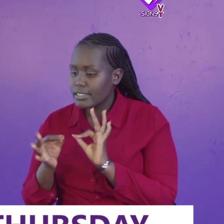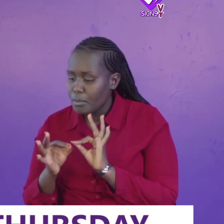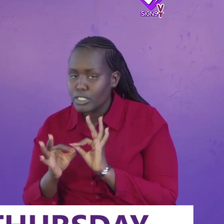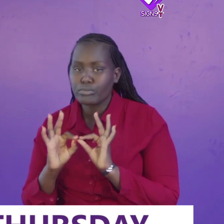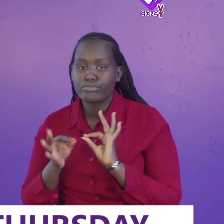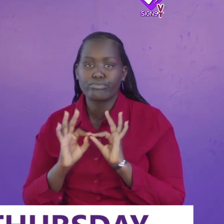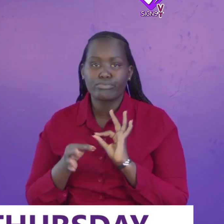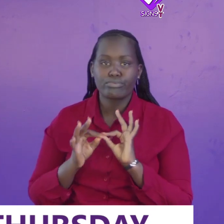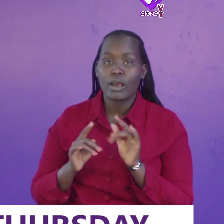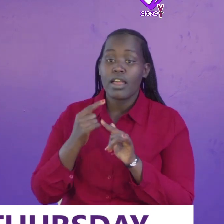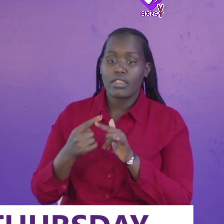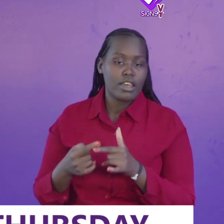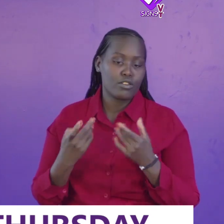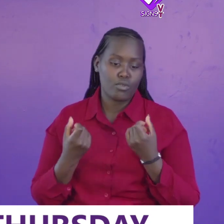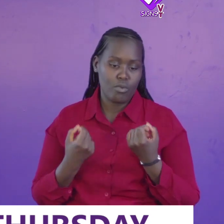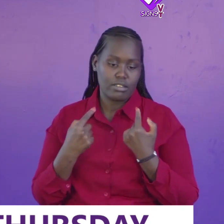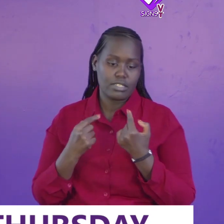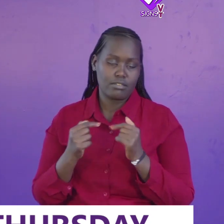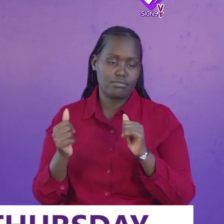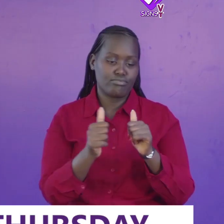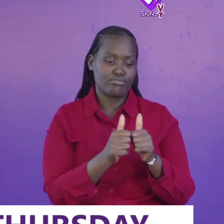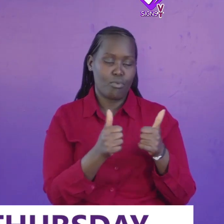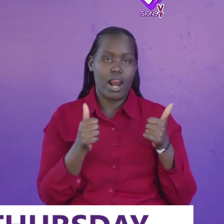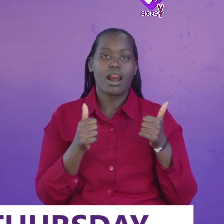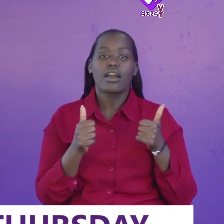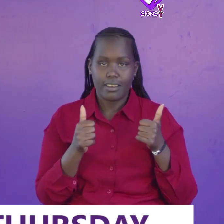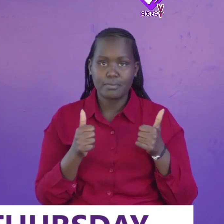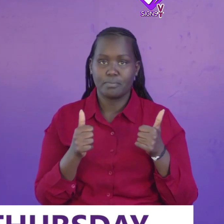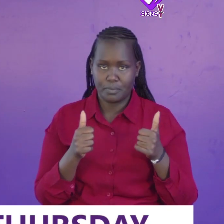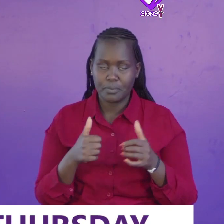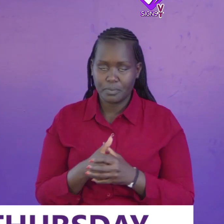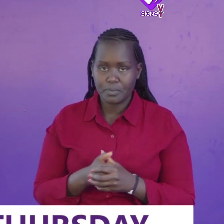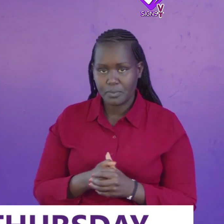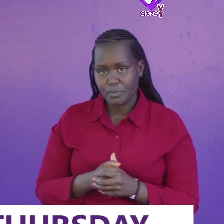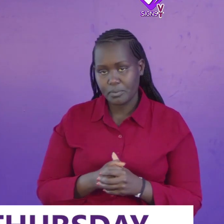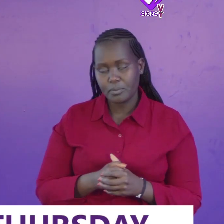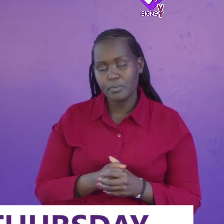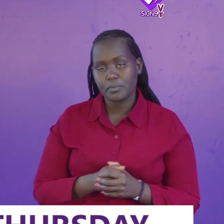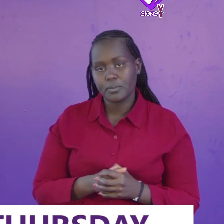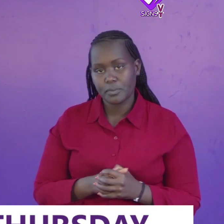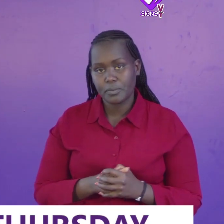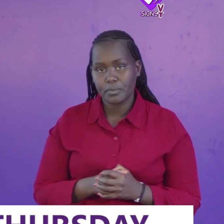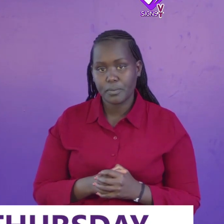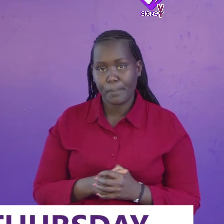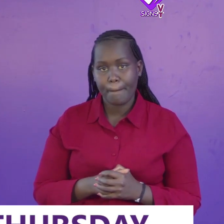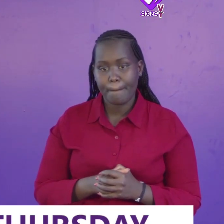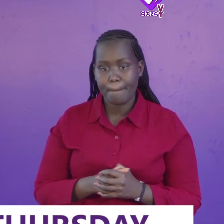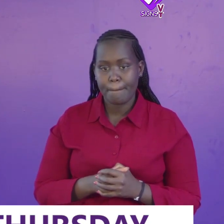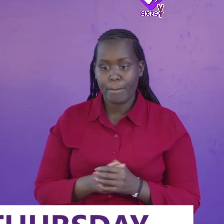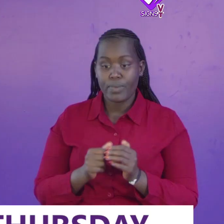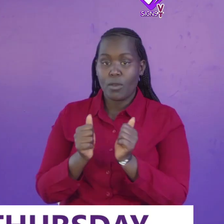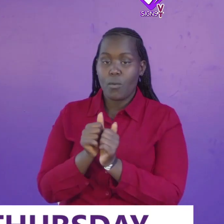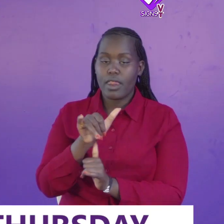yake, inakuwa mmepatana, mumeelewana kenye unataka kumwambia. So with